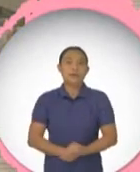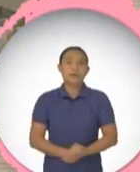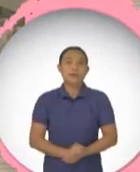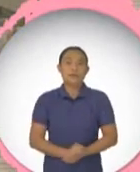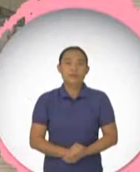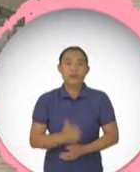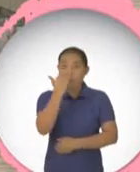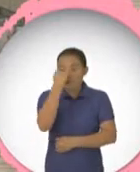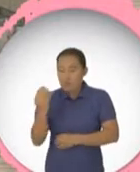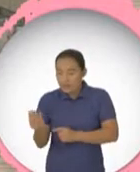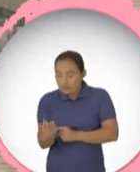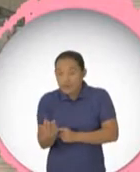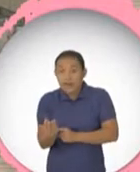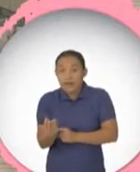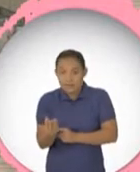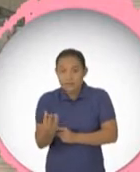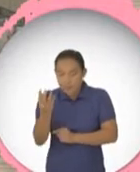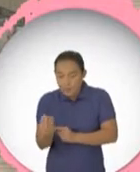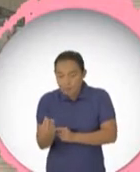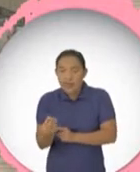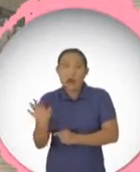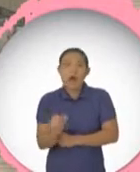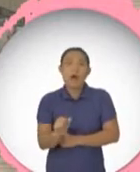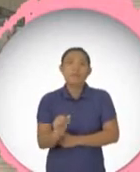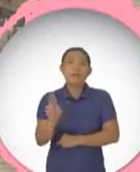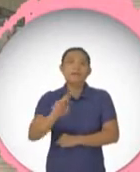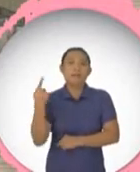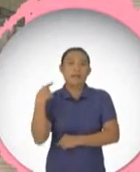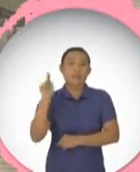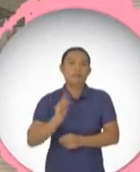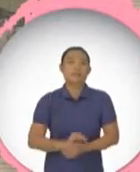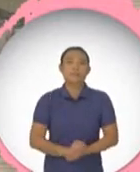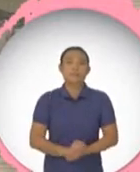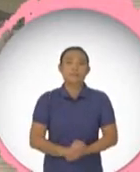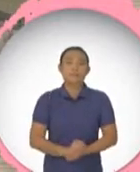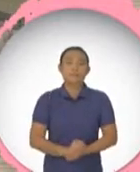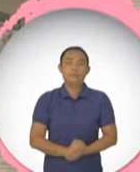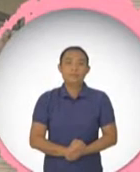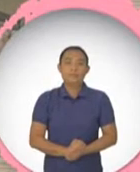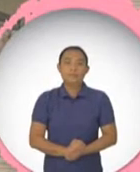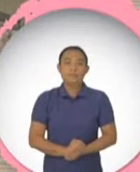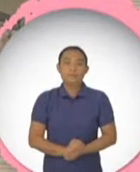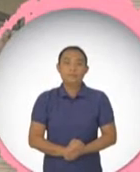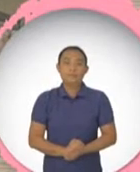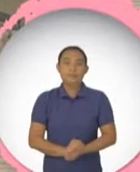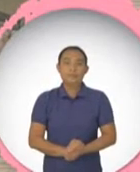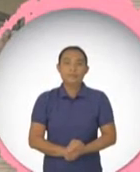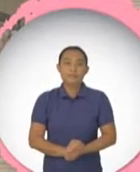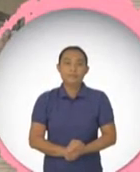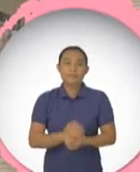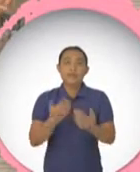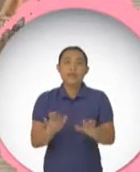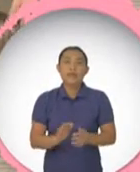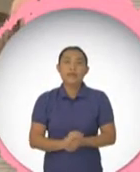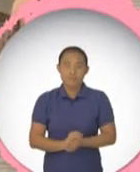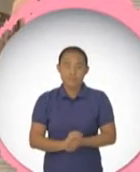ที่เหลือจากในส่วนผสมด้วยค่ะจะได้ไม่เสียประโยชน ์ได้ไม่เสียทิ้งไป ค่ะจากนั้นเราก็โรยน้ำตาลนะคะ ถ้าฉ่ำๆได้ไหมครับหรือว่า